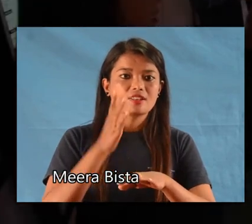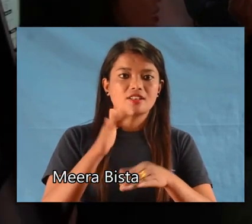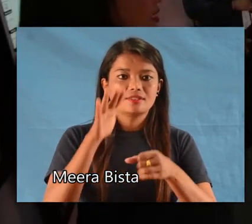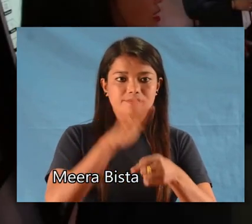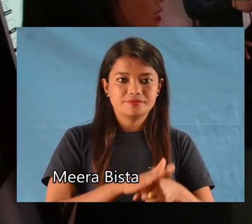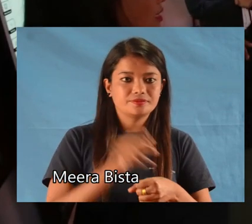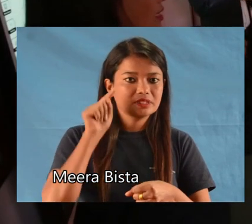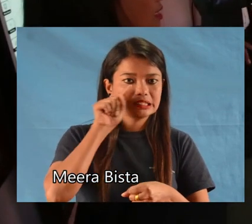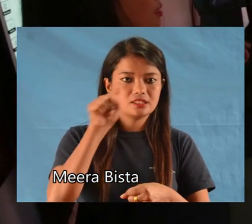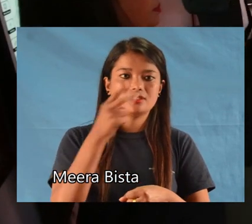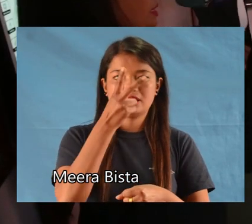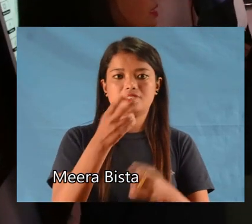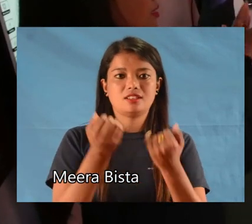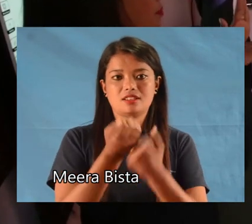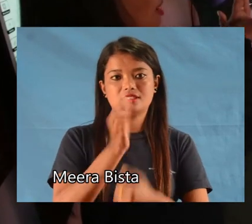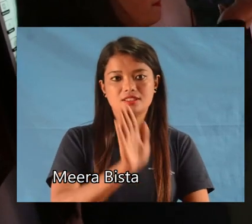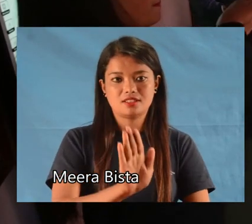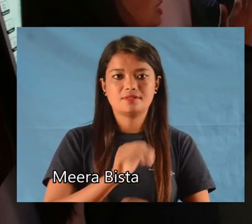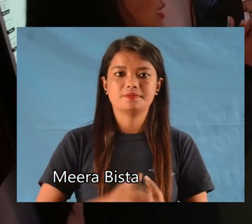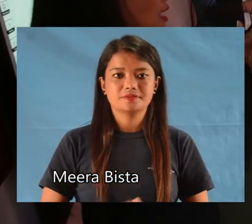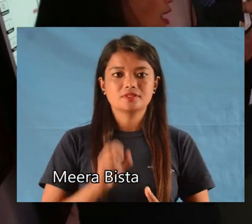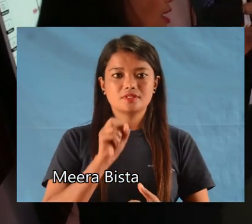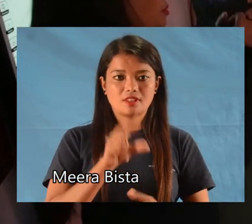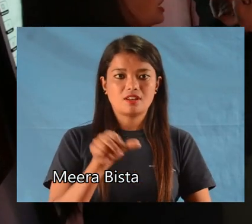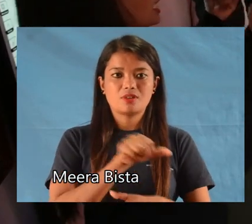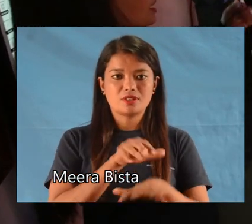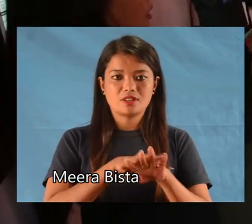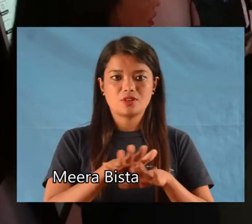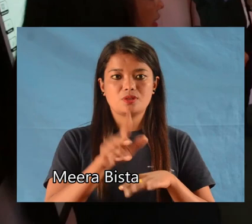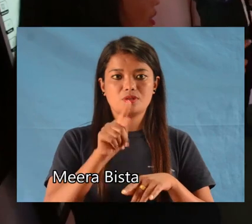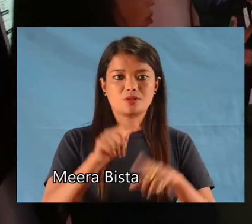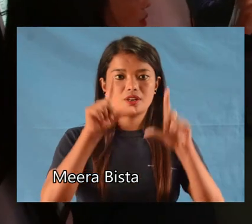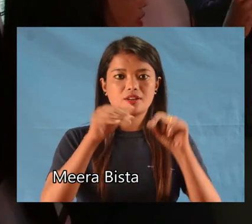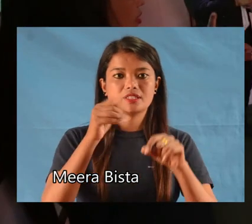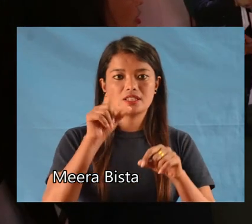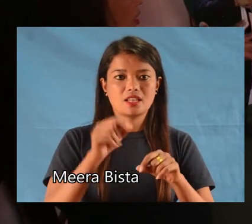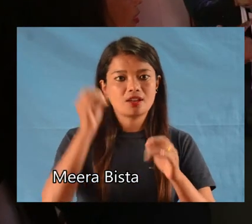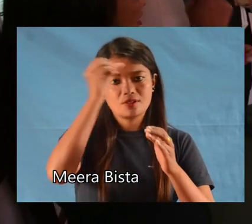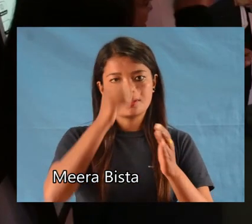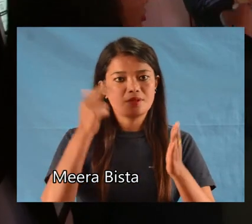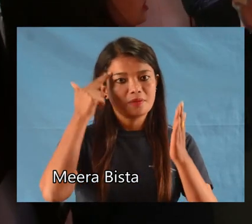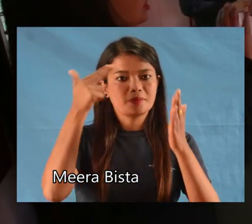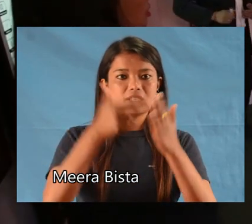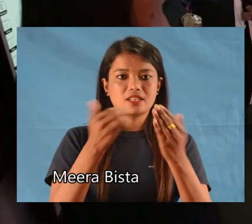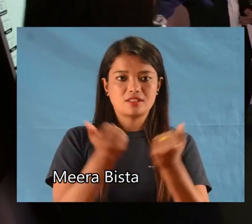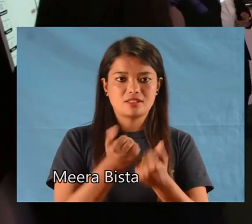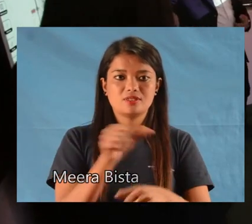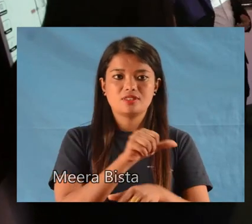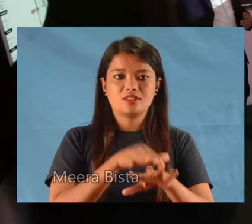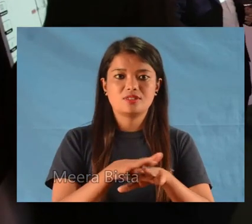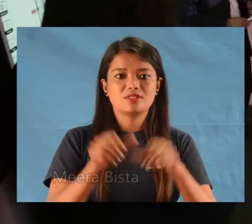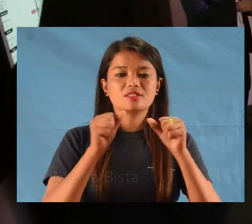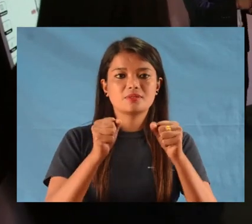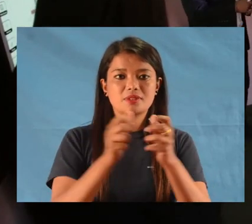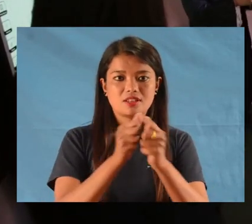अवहेलनाको दृष्टिकोनले हेर्ने गरिन्छा तर उनिहरुको आवशेक्ता को पहीचान गरी उनिहरुको